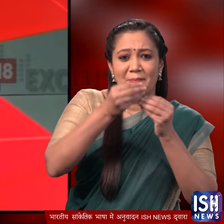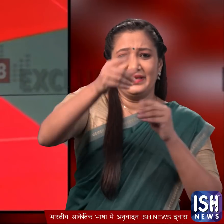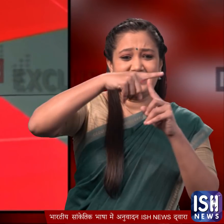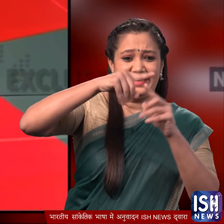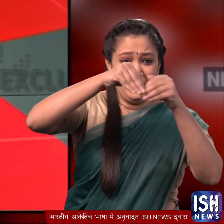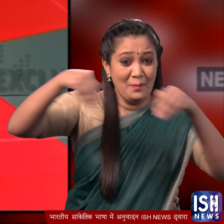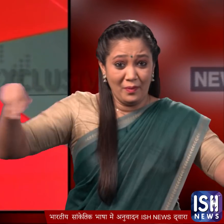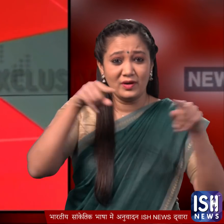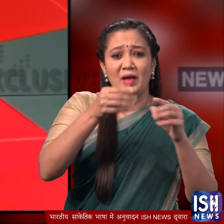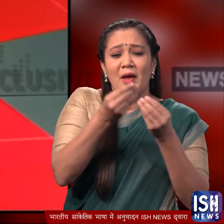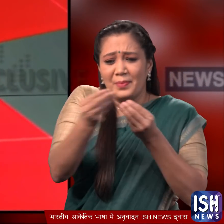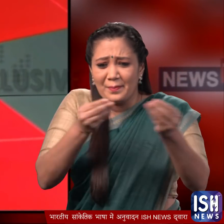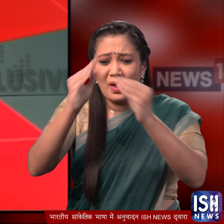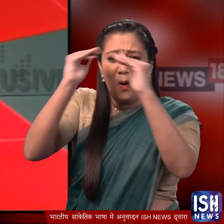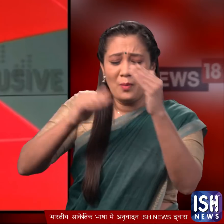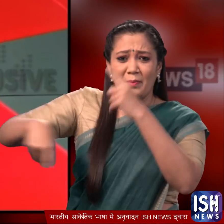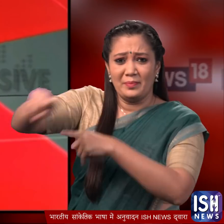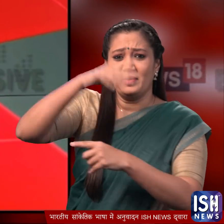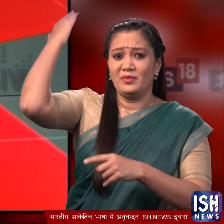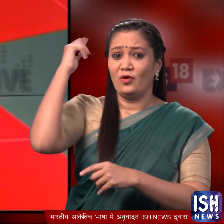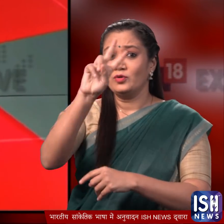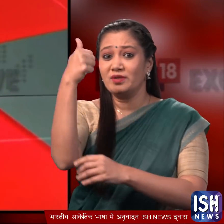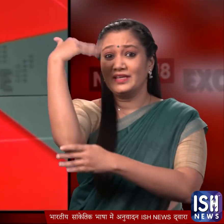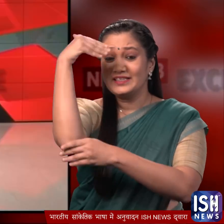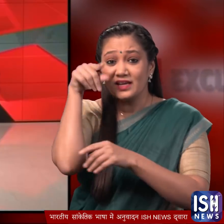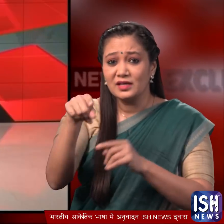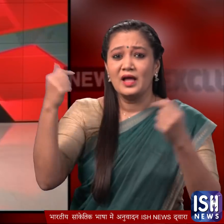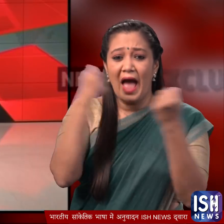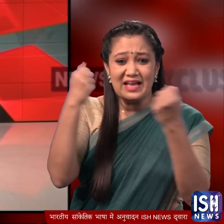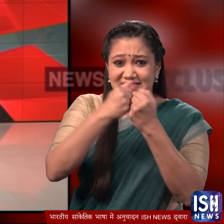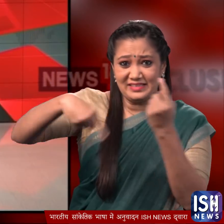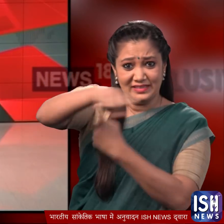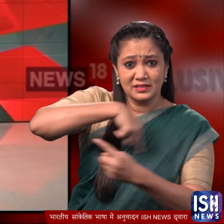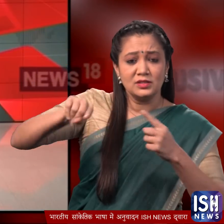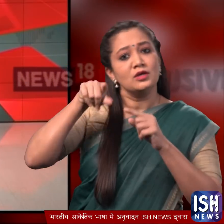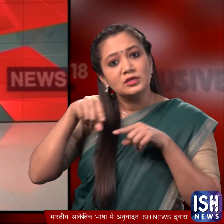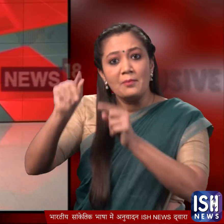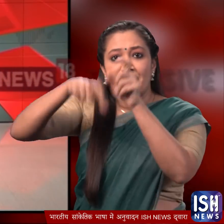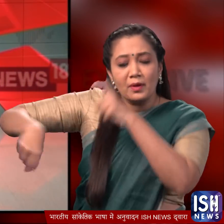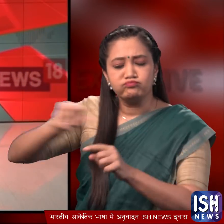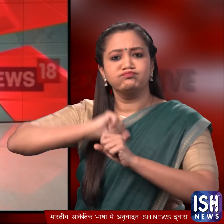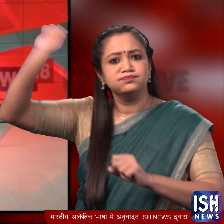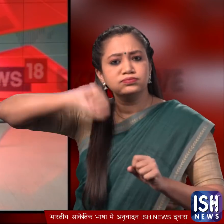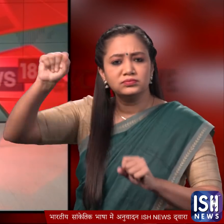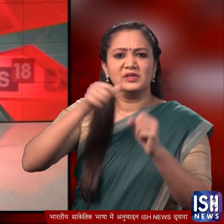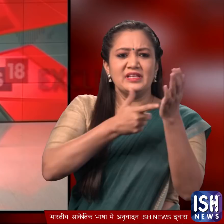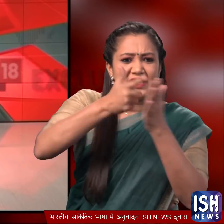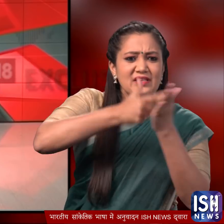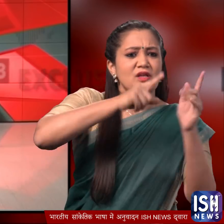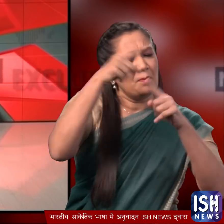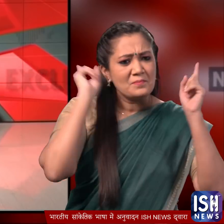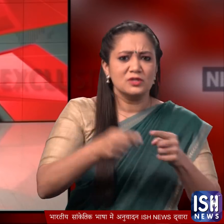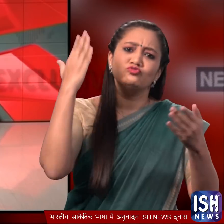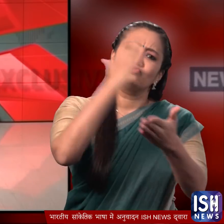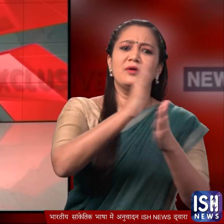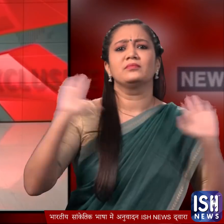दिल्ली के टीकरी बॉर्डर के आसपास रहने वाले लोगों ने गणतंत्र दिवस के मौके पर राजधानी में हुई हिंसा और उपद्रव के खिलाफ एक रैली निकाली। उन लोगों ने किसान आंदोलन को